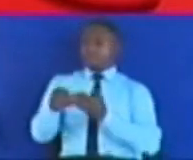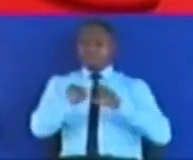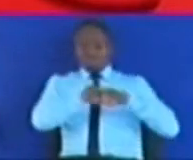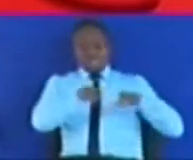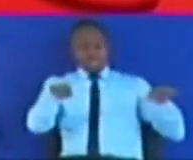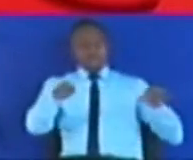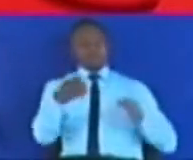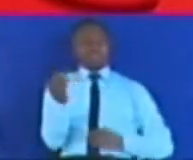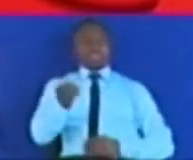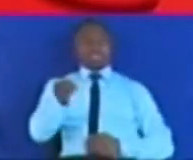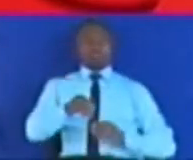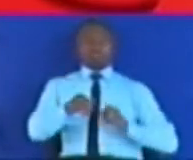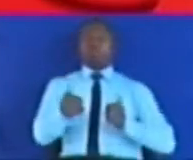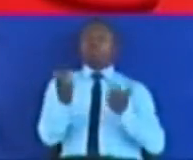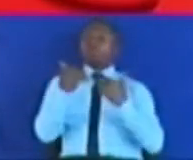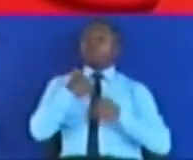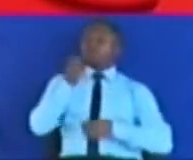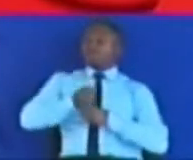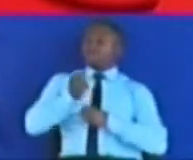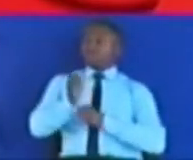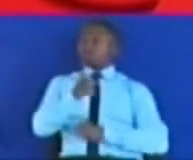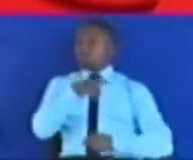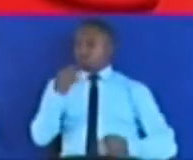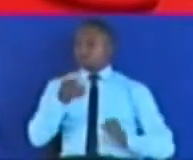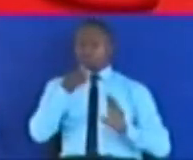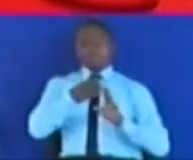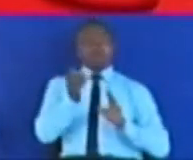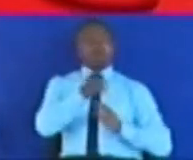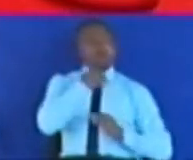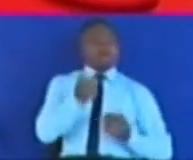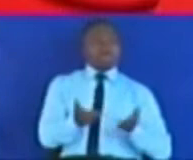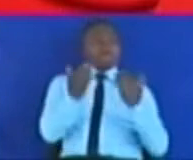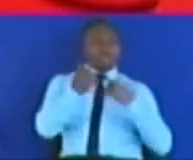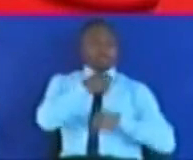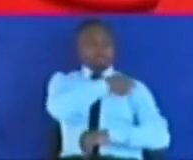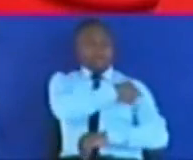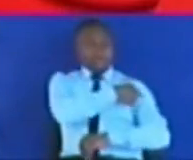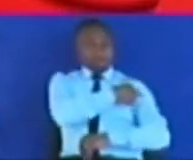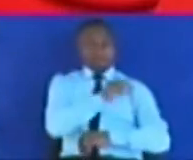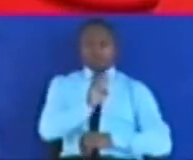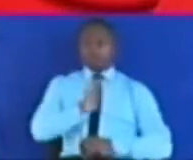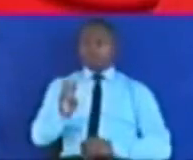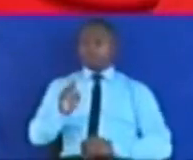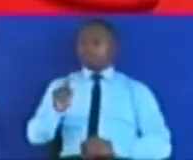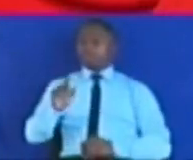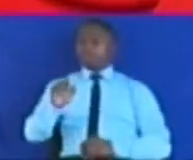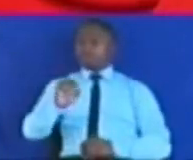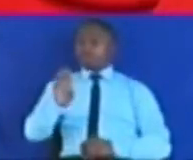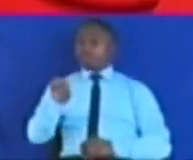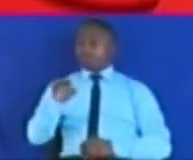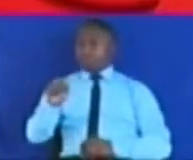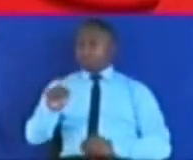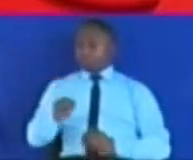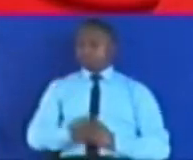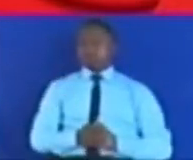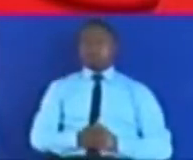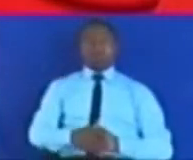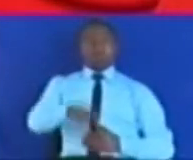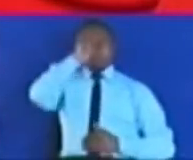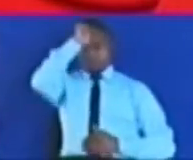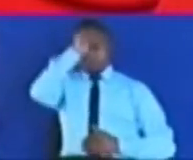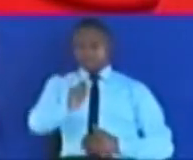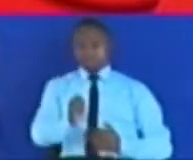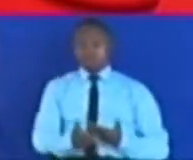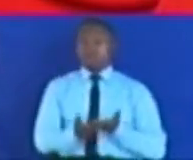tunahitaji watumishi wa kutosha kukidhi mahitaji ya hospitali ya wilaya ya Kahama. Mheshimiwa